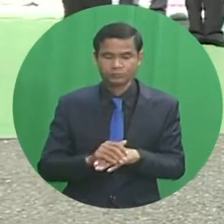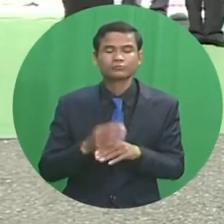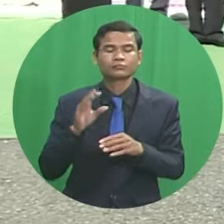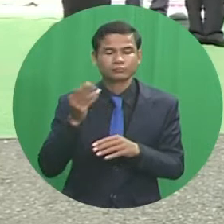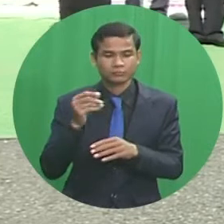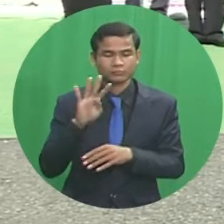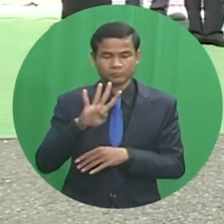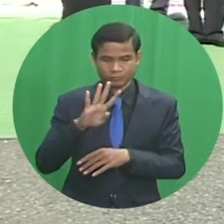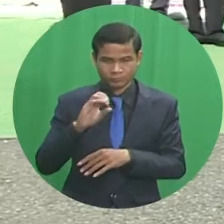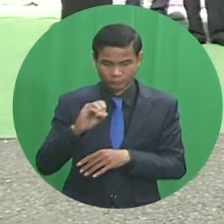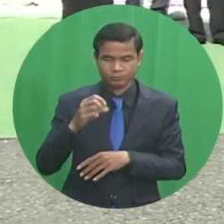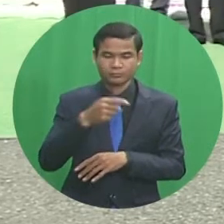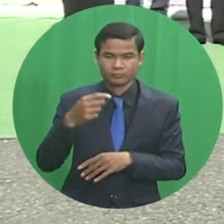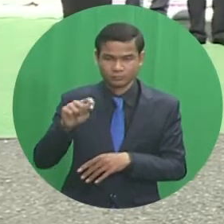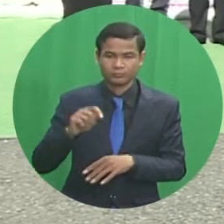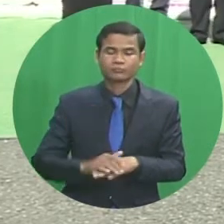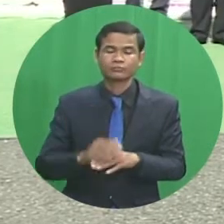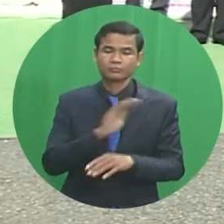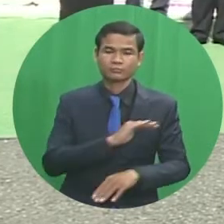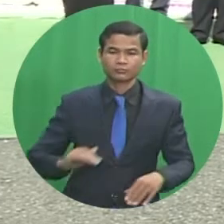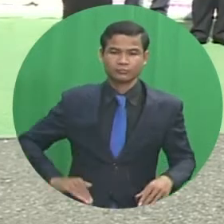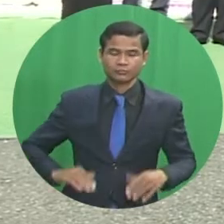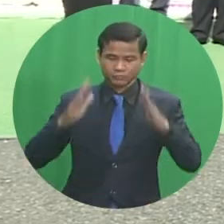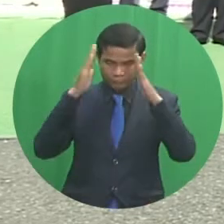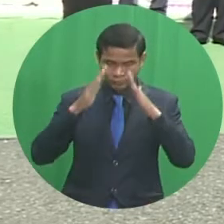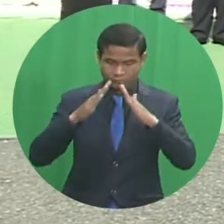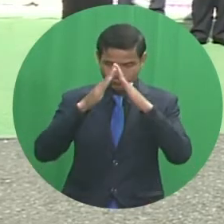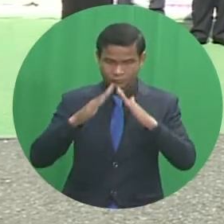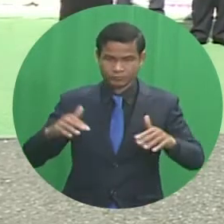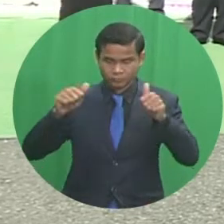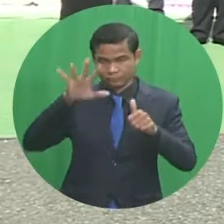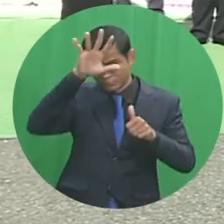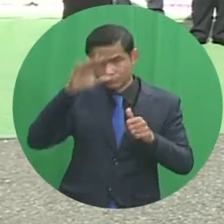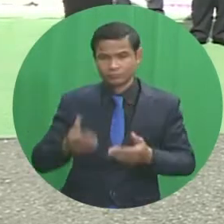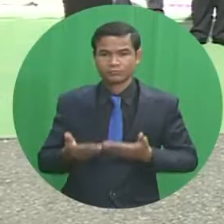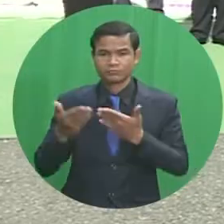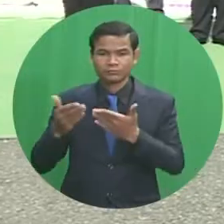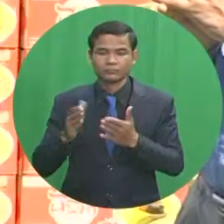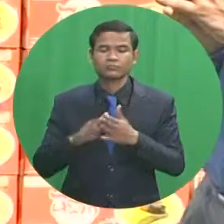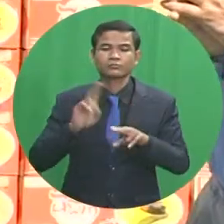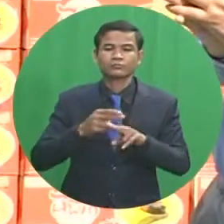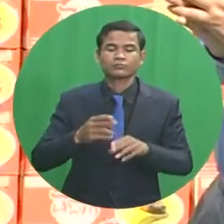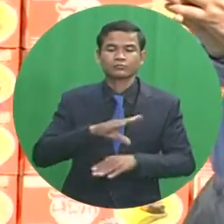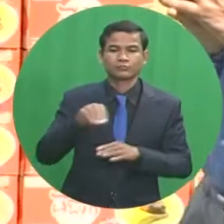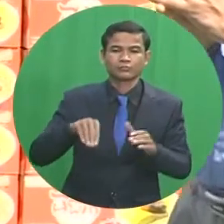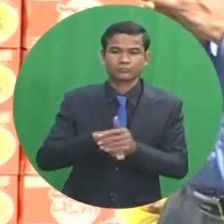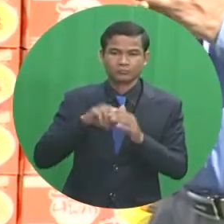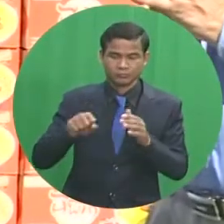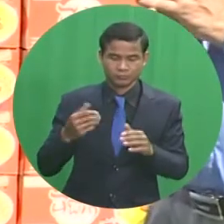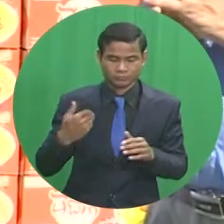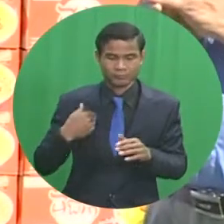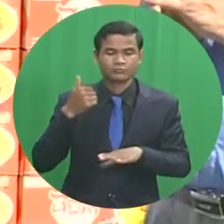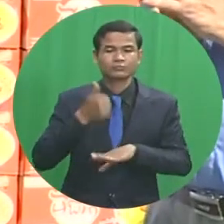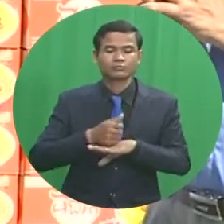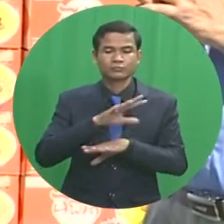រៀលសម្ដេចជីវវាំងសូមប្រគល់អំណោយទាំងអស់ខាងលើនេះជូនទៅអាដាមអភិបាលនៃគណៈអភិបាលខេ